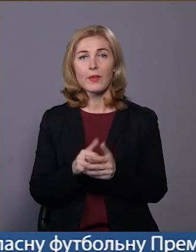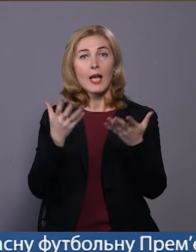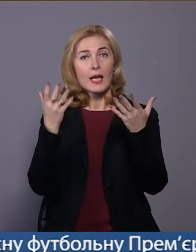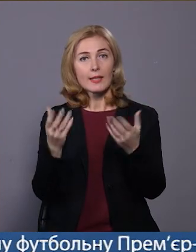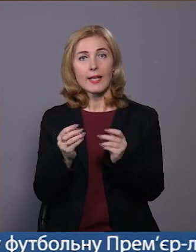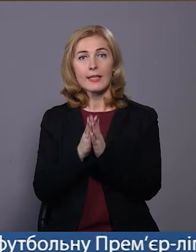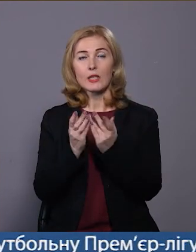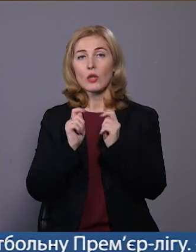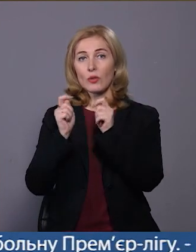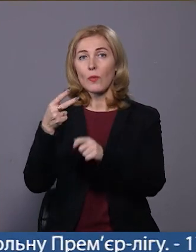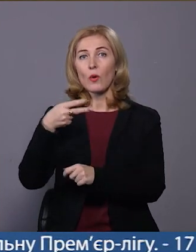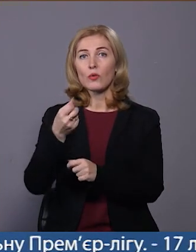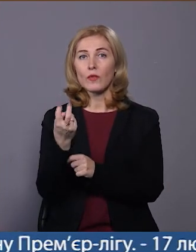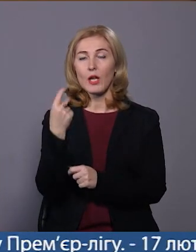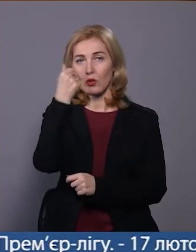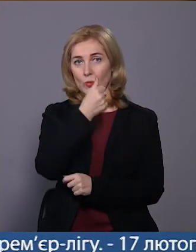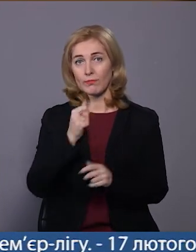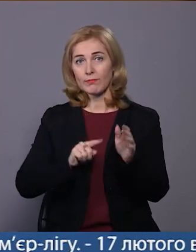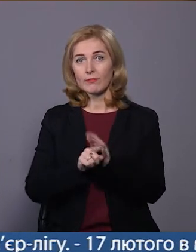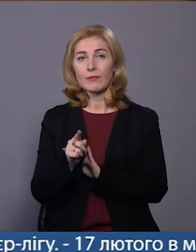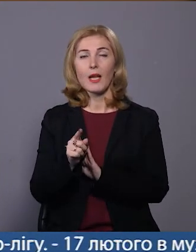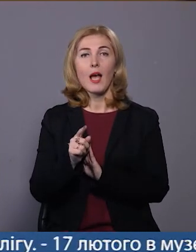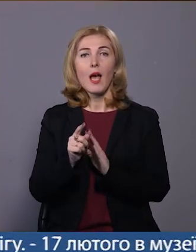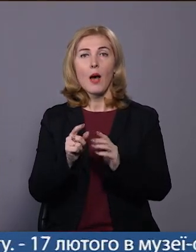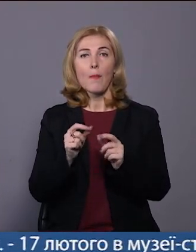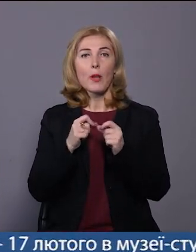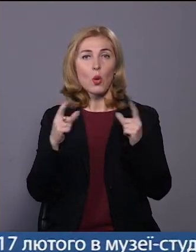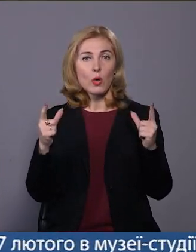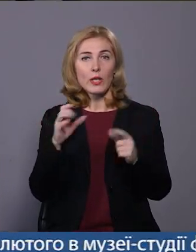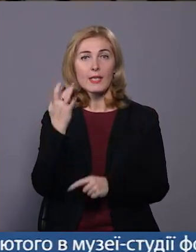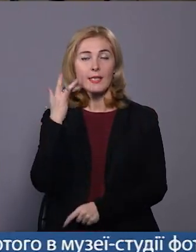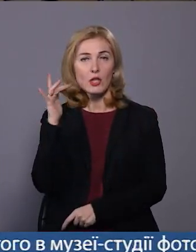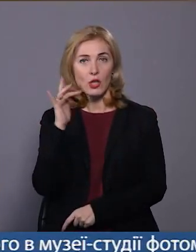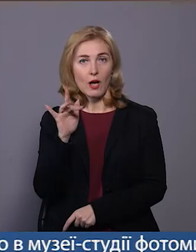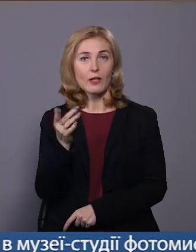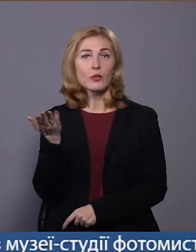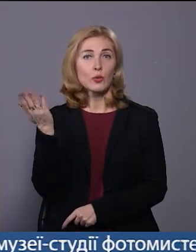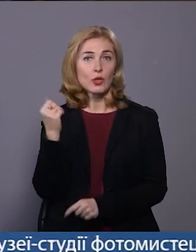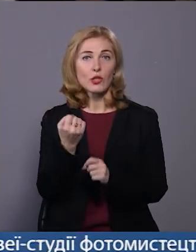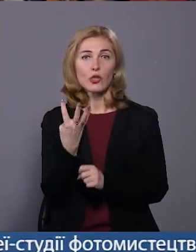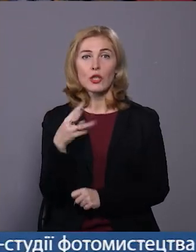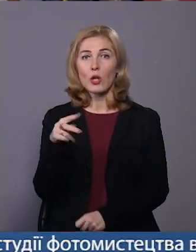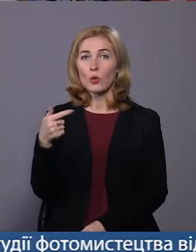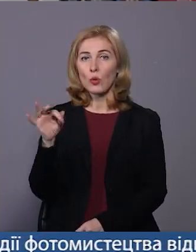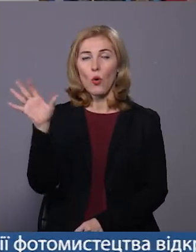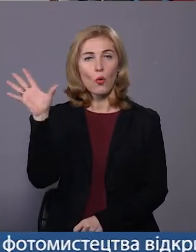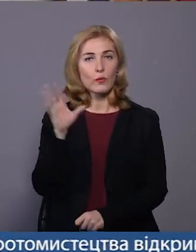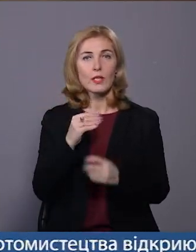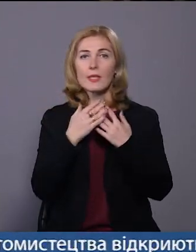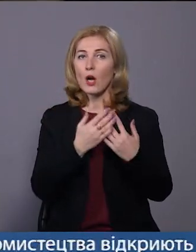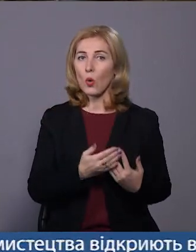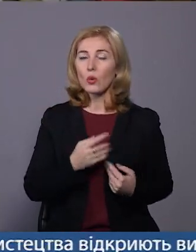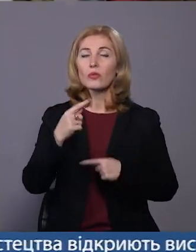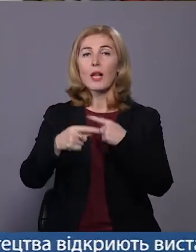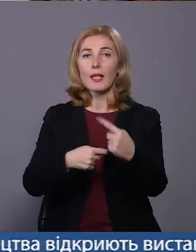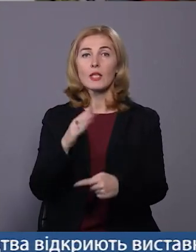у 2012 році започаткувала блогерка із США Еммі Бродмур. Тоді, 14 лютого, на День усіх закоханих,